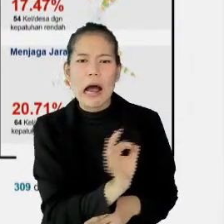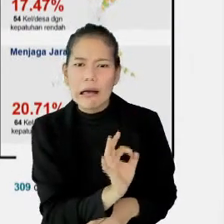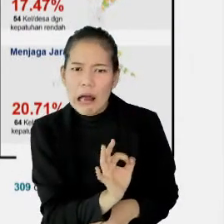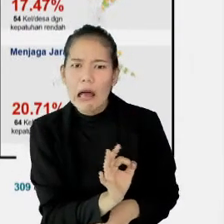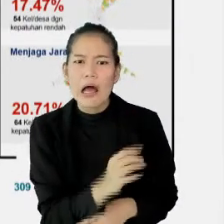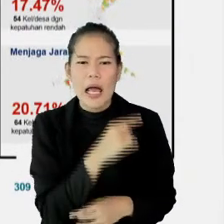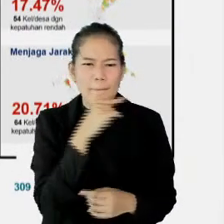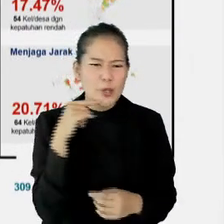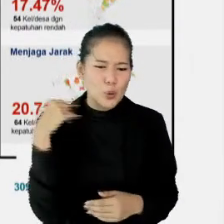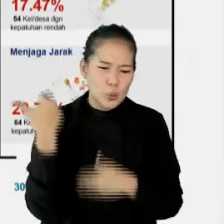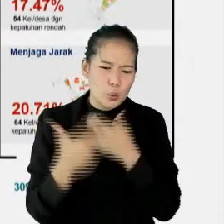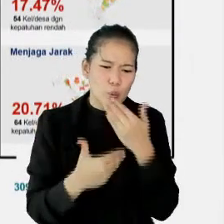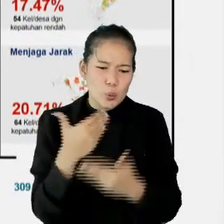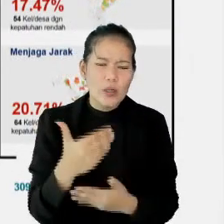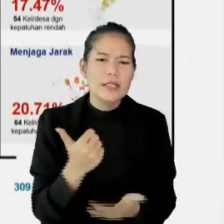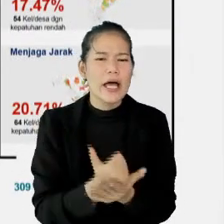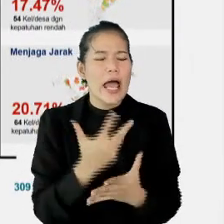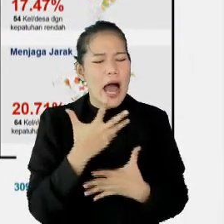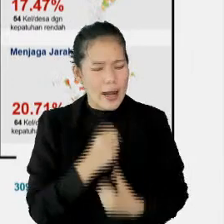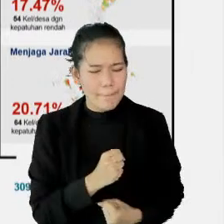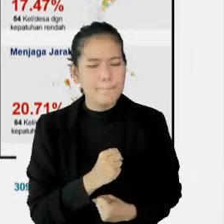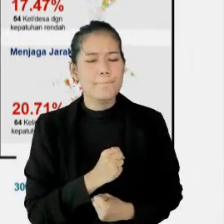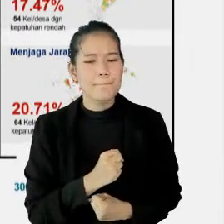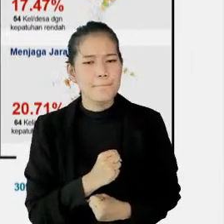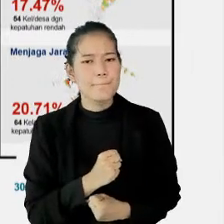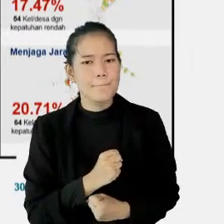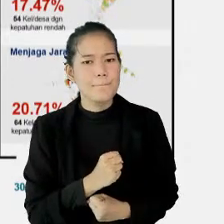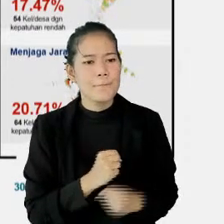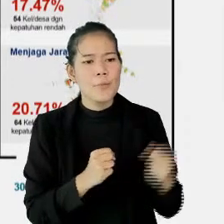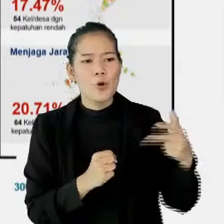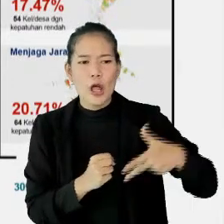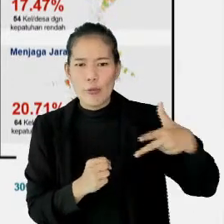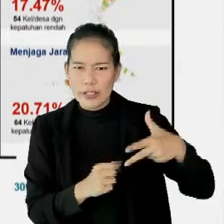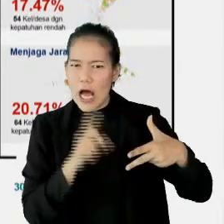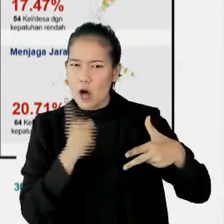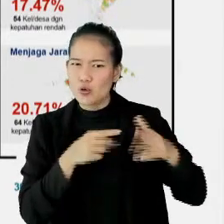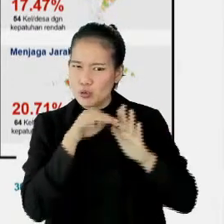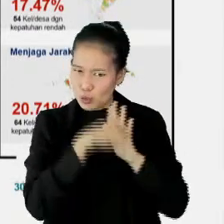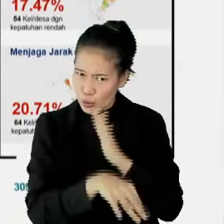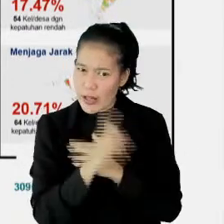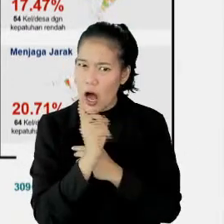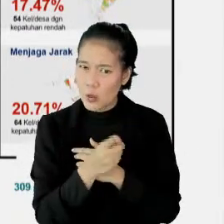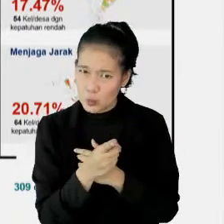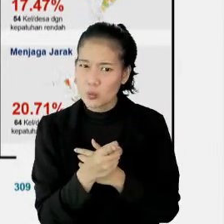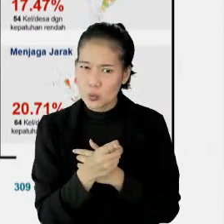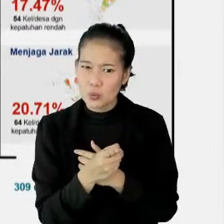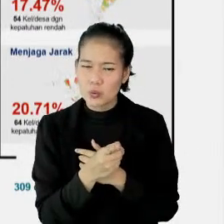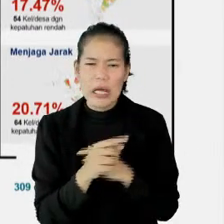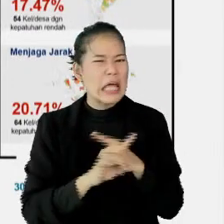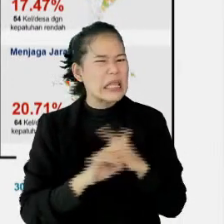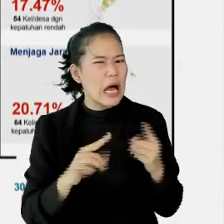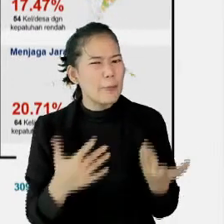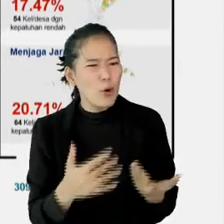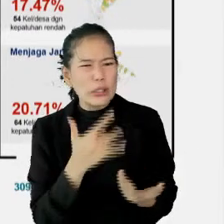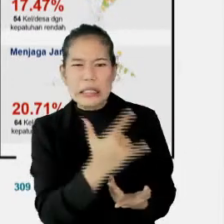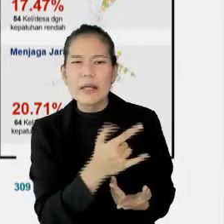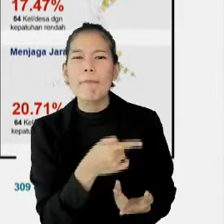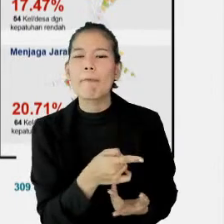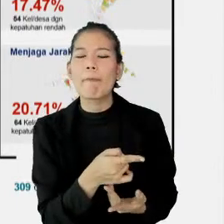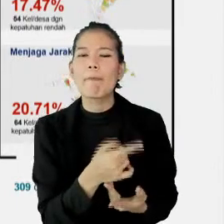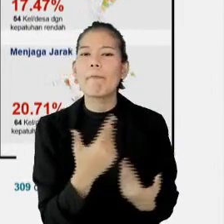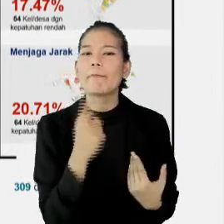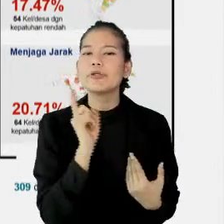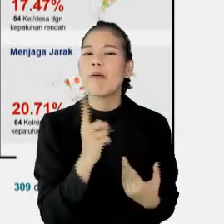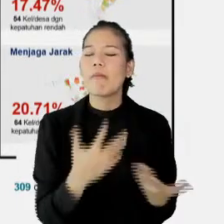dari minggu ke minggu saya tuh berharap, maksudnya kayak Sulawesi mestinya udah ada penurunan dong, yang angka tidak patuhnya ini ternyata kok masih di situ, masih di